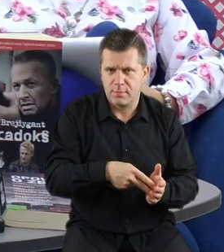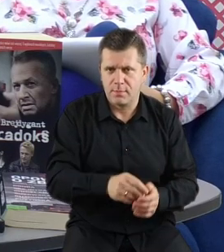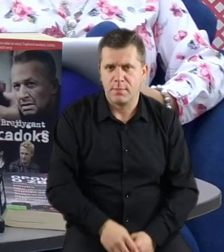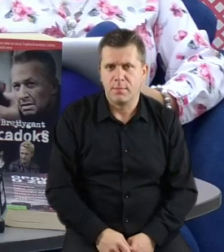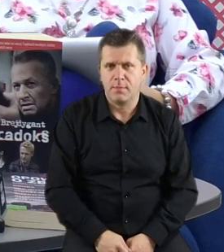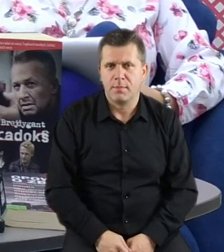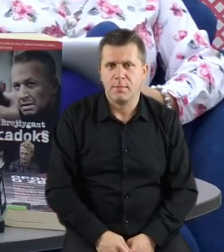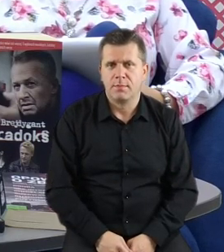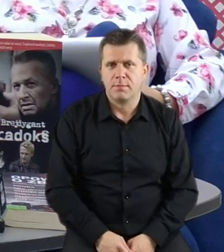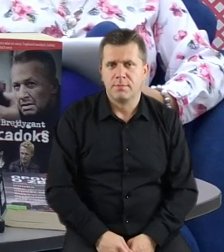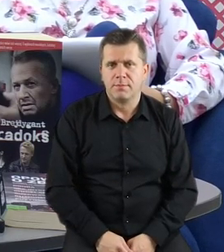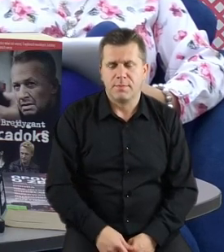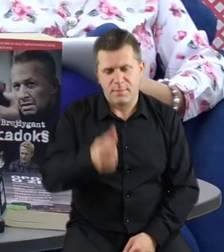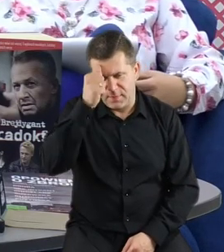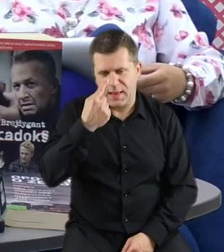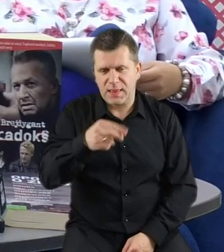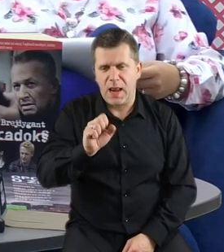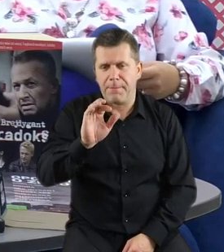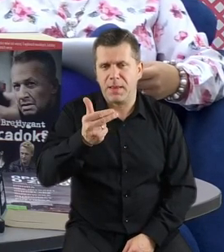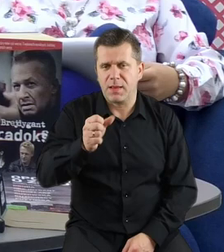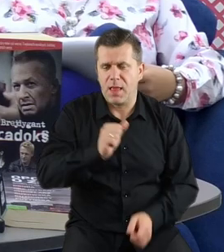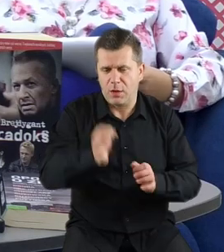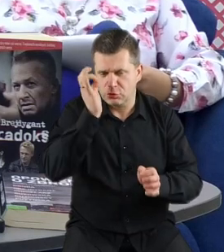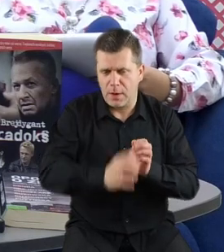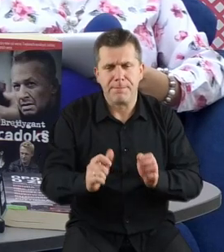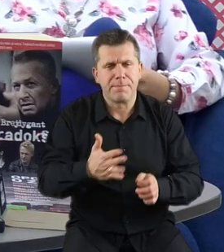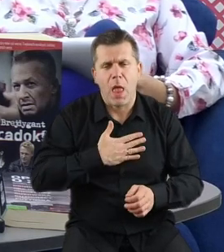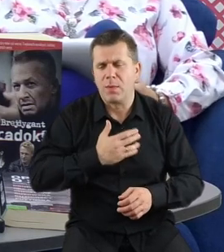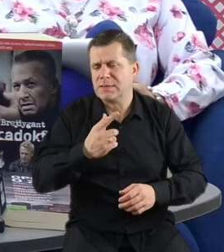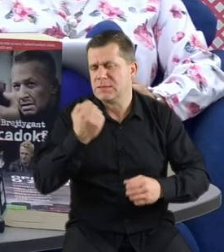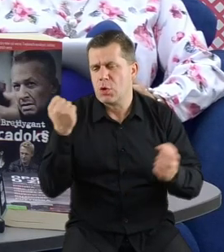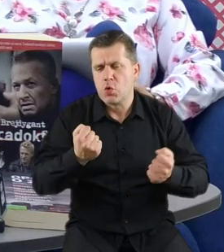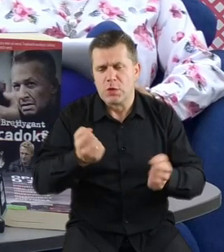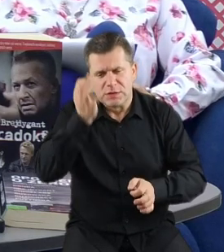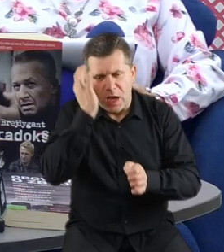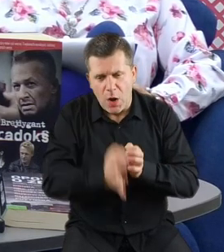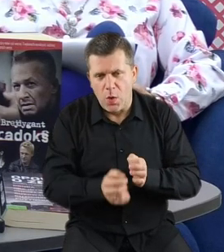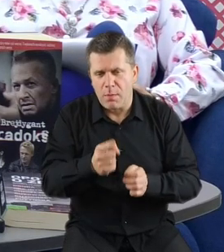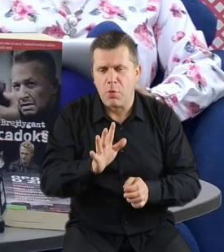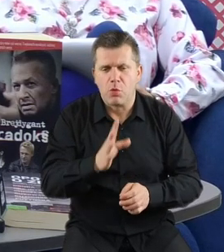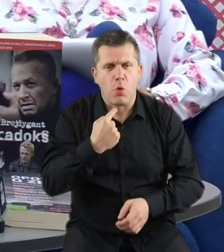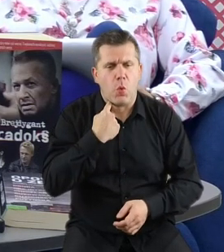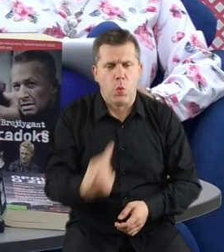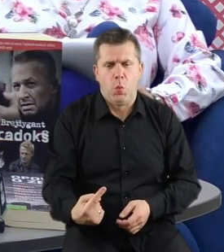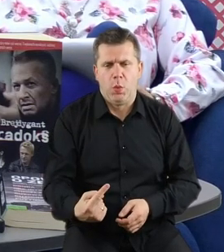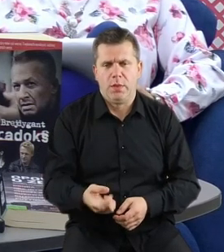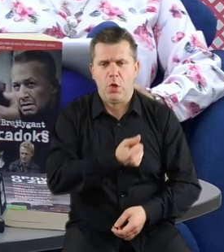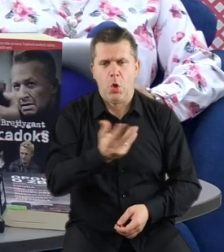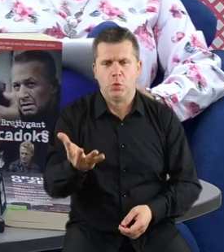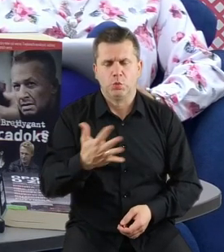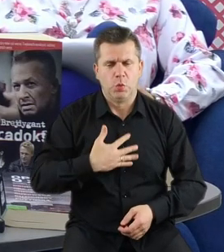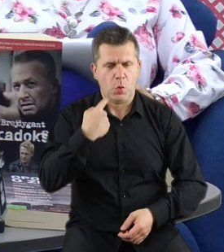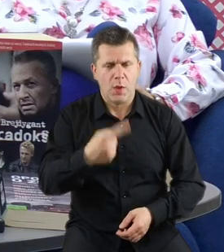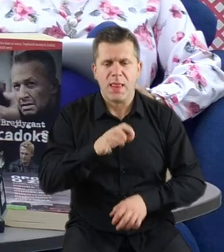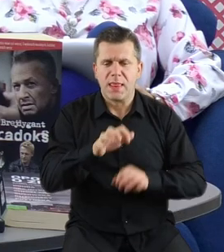My piszemy te drabinki, treatmenty drabinki. Drabinka jest dość szczegółowa. Miałem zbyt szczegółową drabinkę, strasznie nudny wyszedł